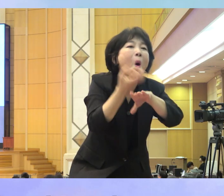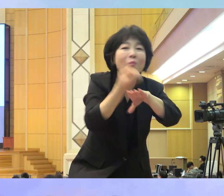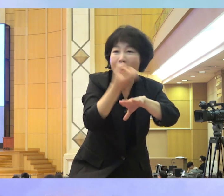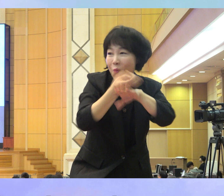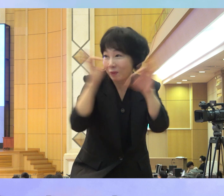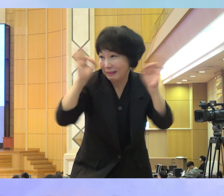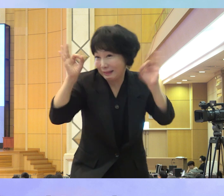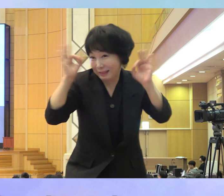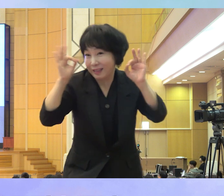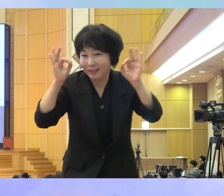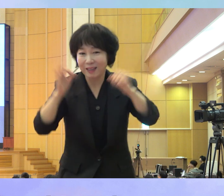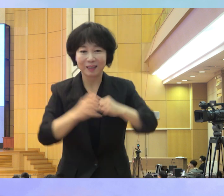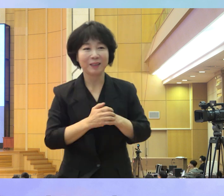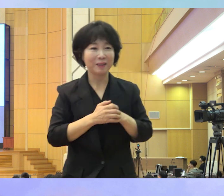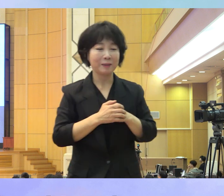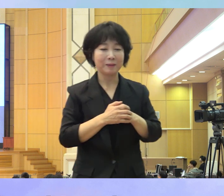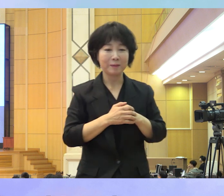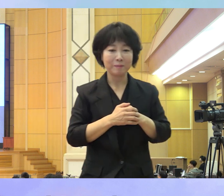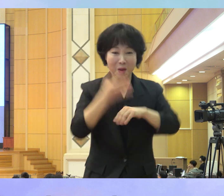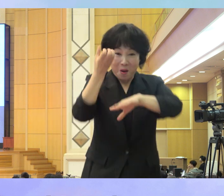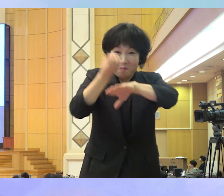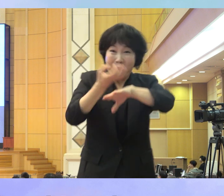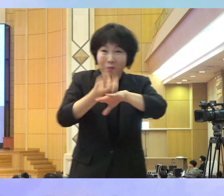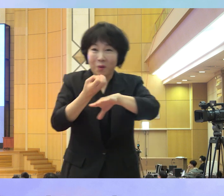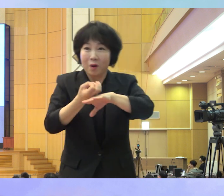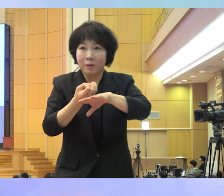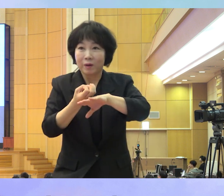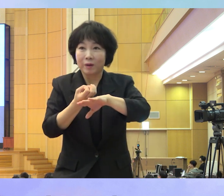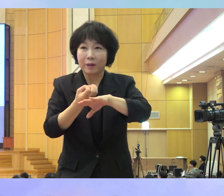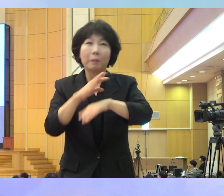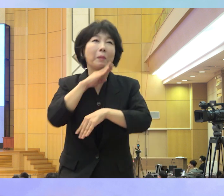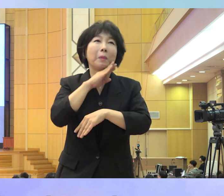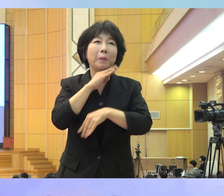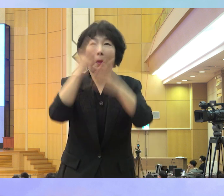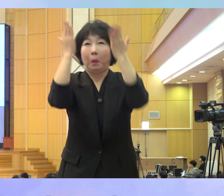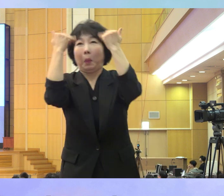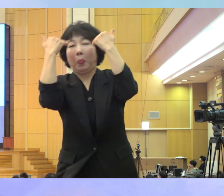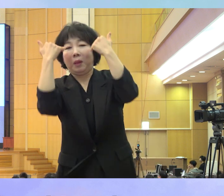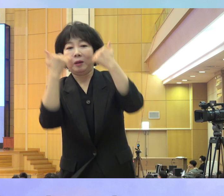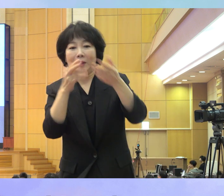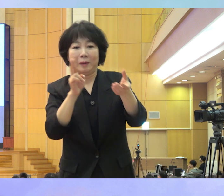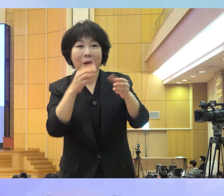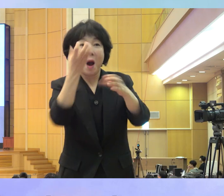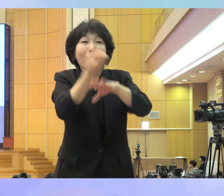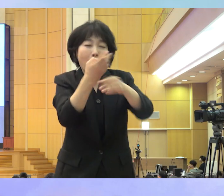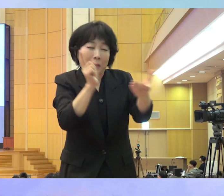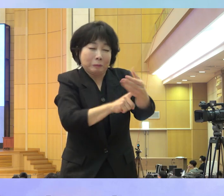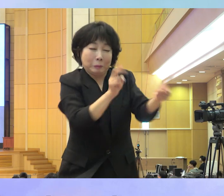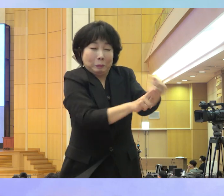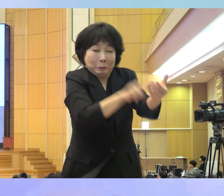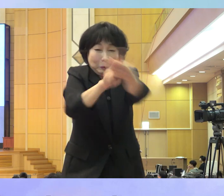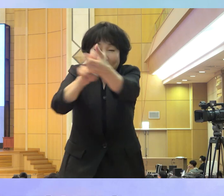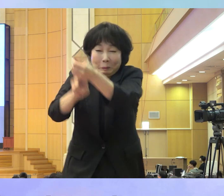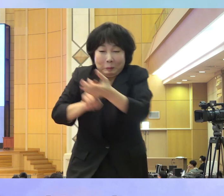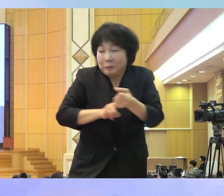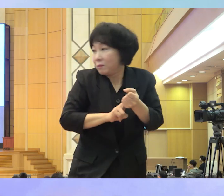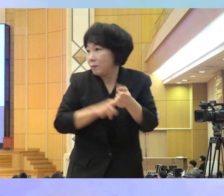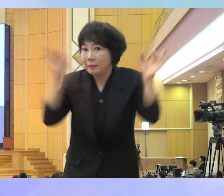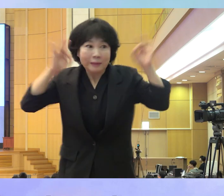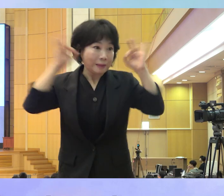뭐 이런 거 정도란 말이야. 그런데도 그거 하나 찾았다고 그냥 막 두 손 들고 그냥 얼마나 좋아하는지 몰라.